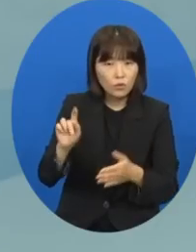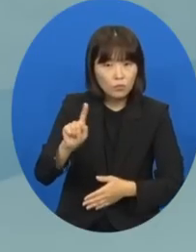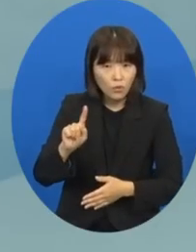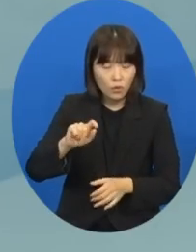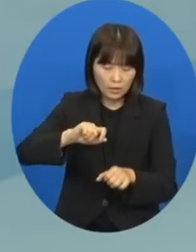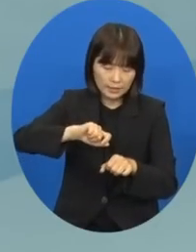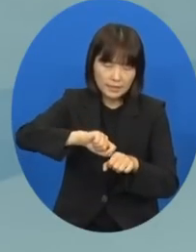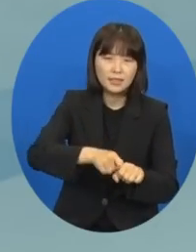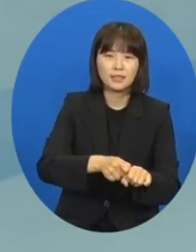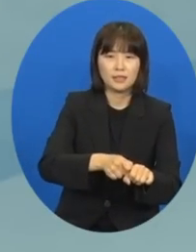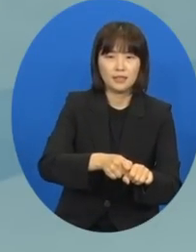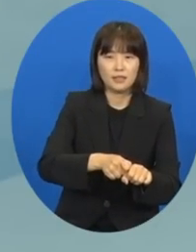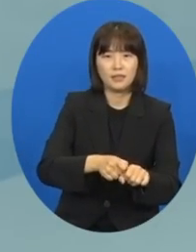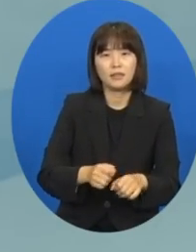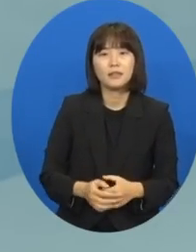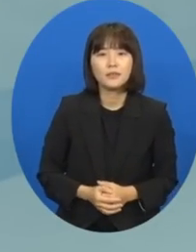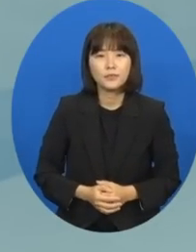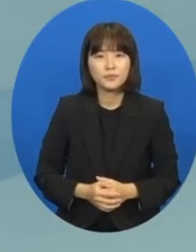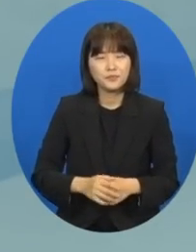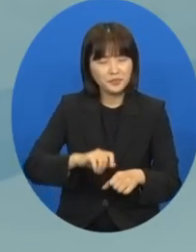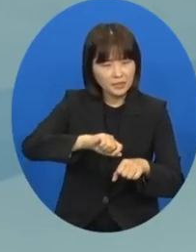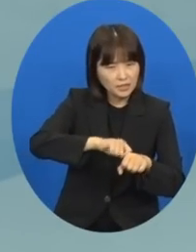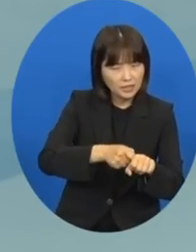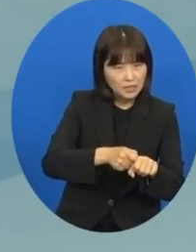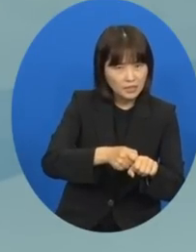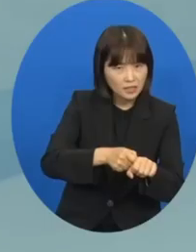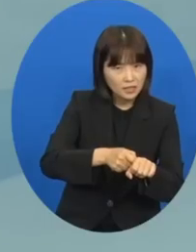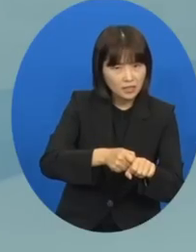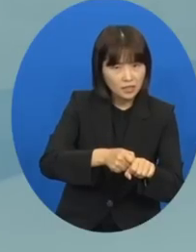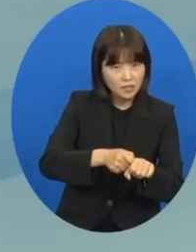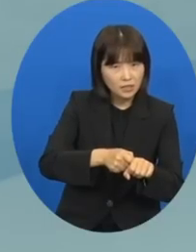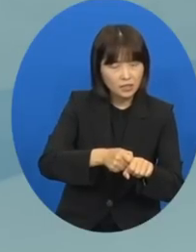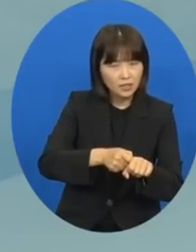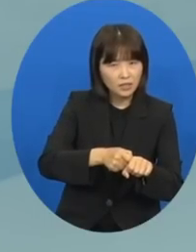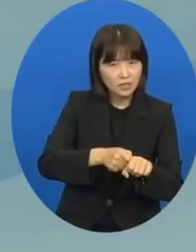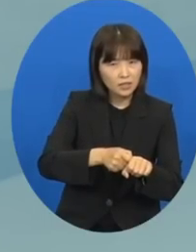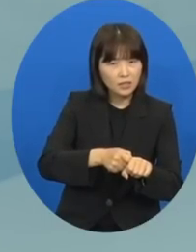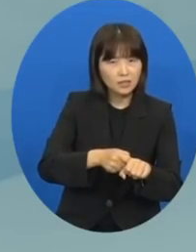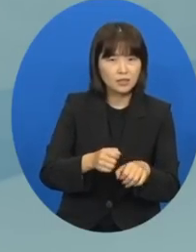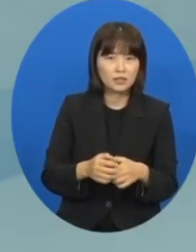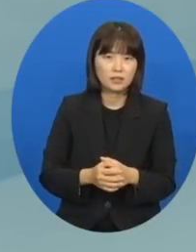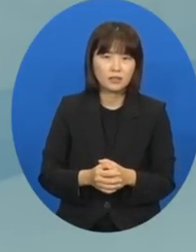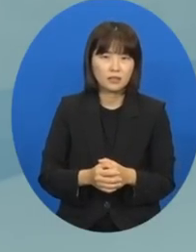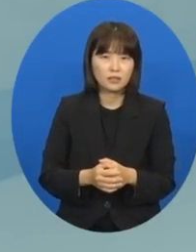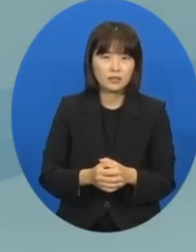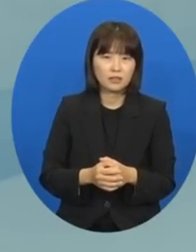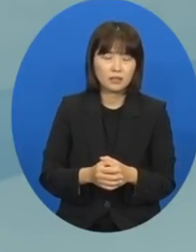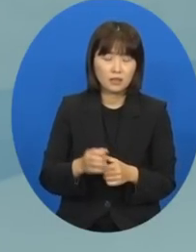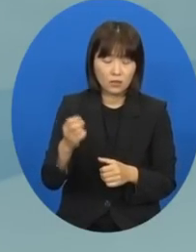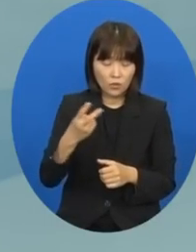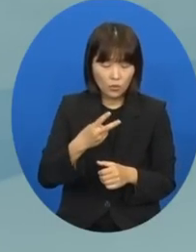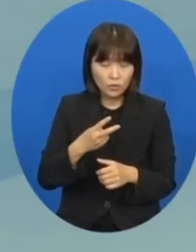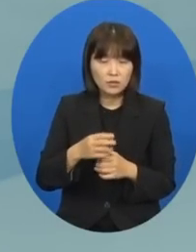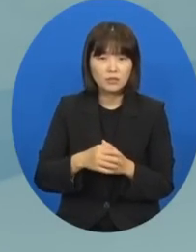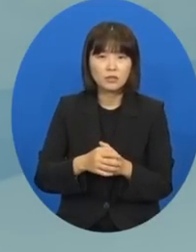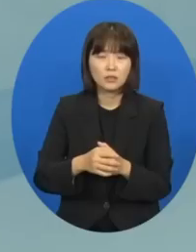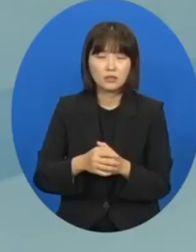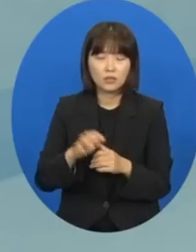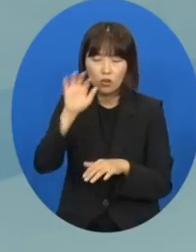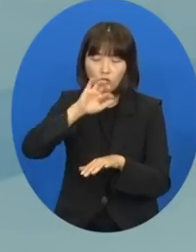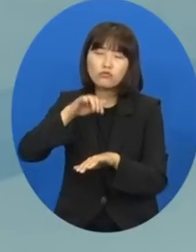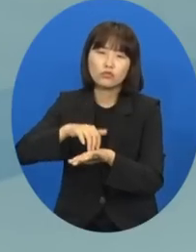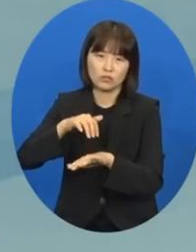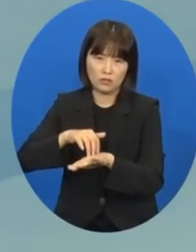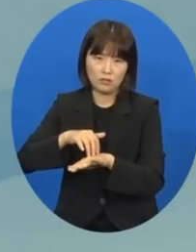징계입니다. 여러분, 징계라고 하면 좀 이렇게 부정적으로만 느끼는데 다른 말로 하면 훈계 혹은 훈육 훈련이라고 할 수